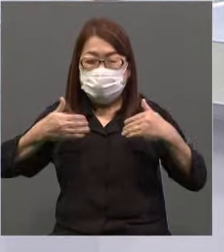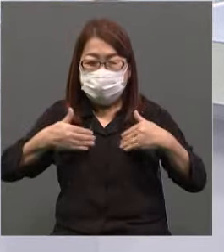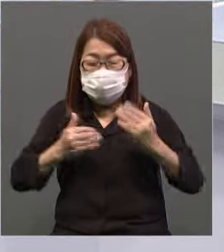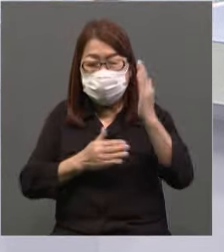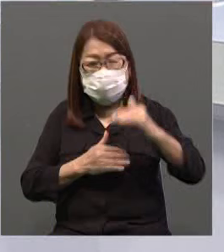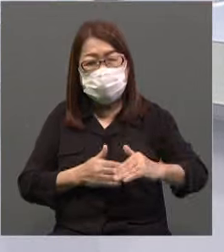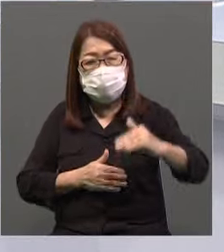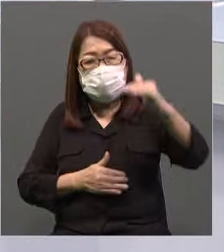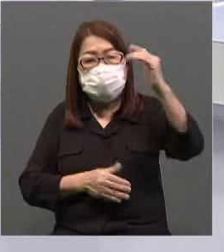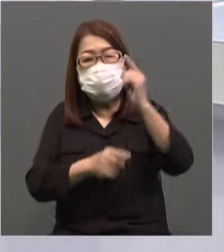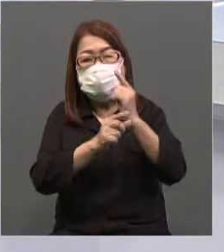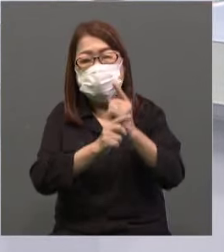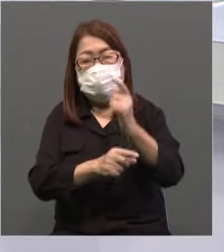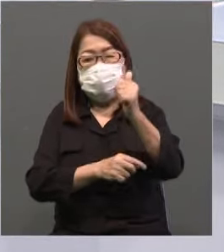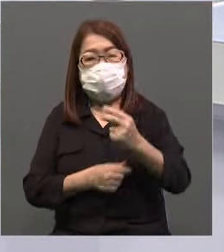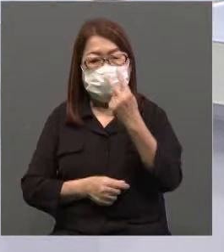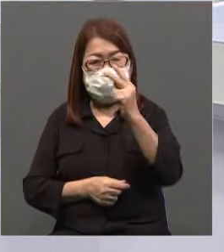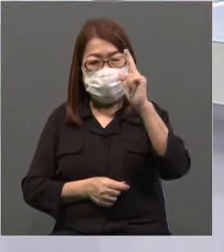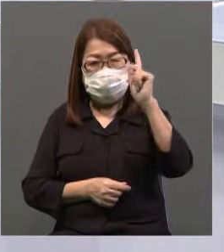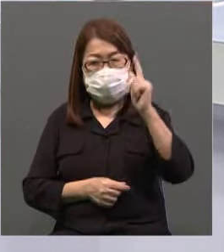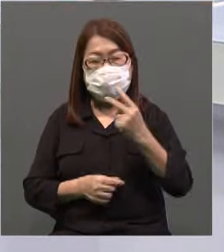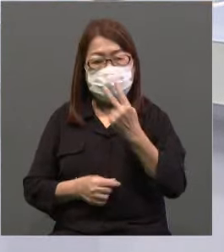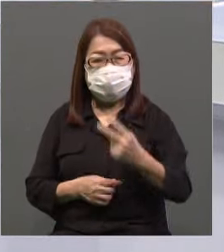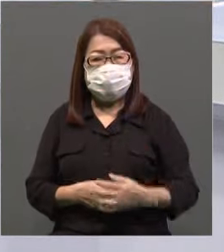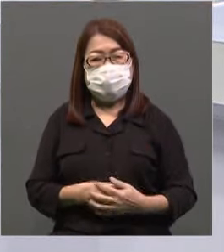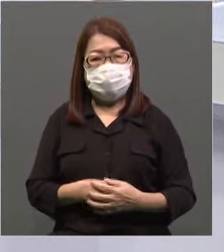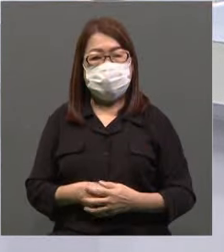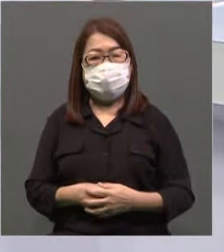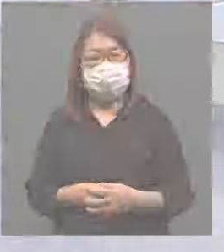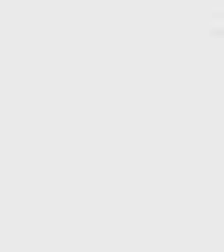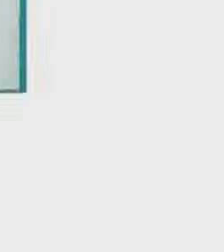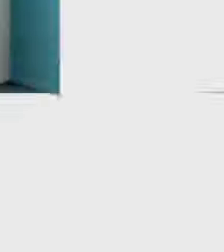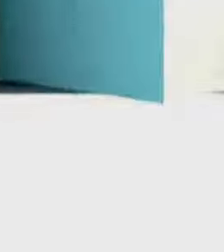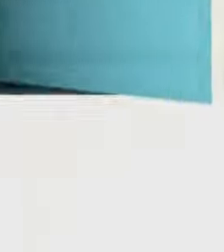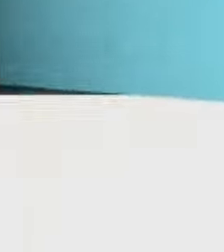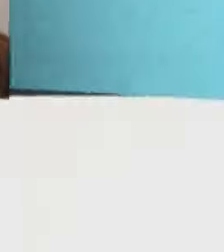ตมาอย่างสมวัยไปติดตามได้จากมุมข่าวเยาวชนครับ